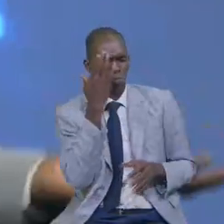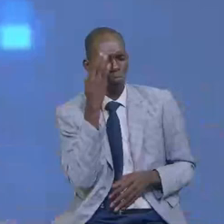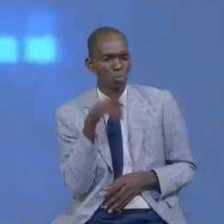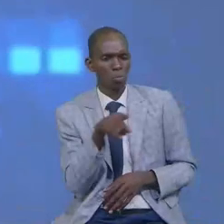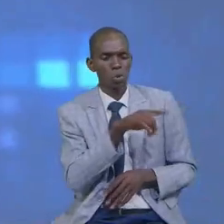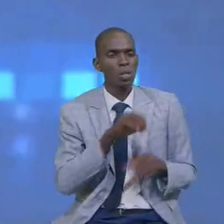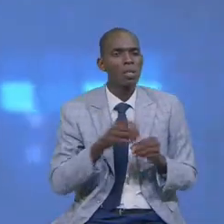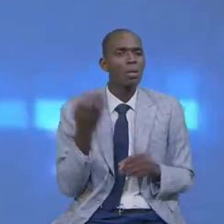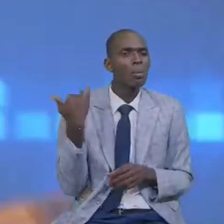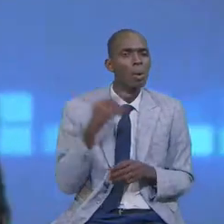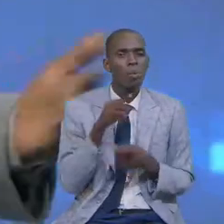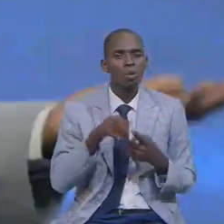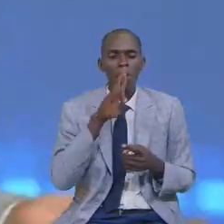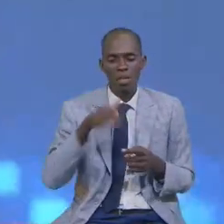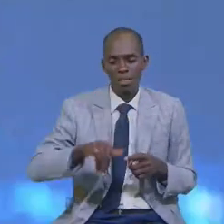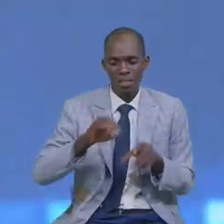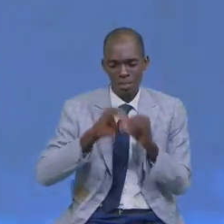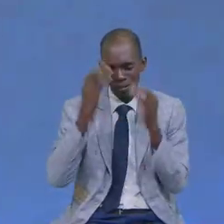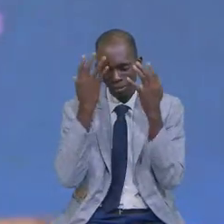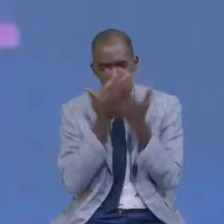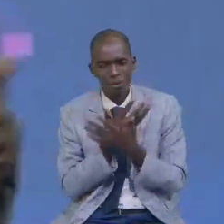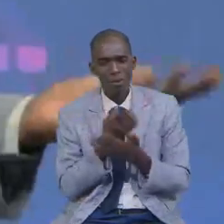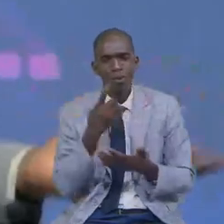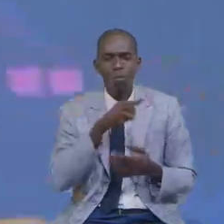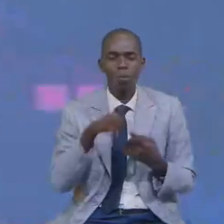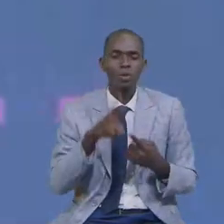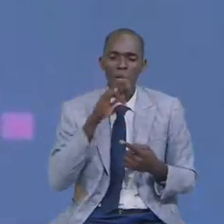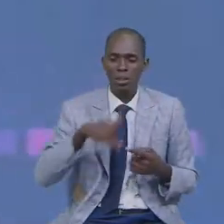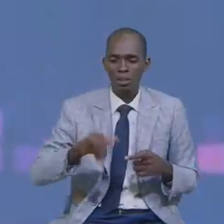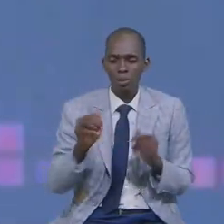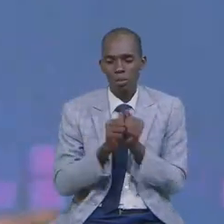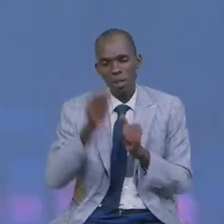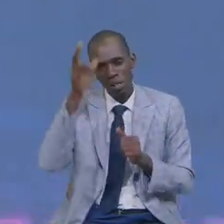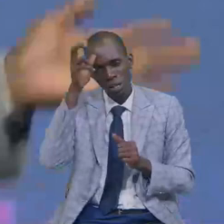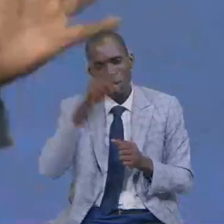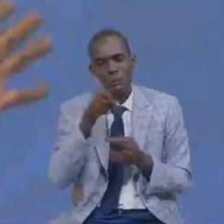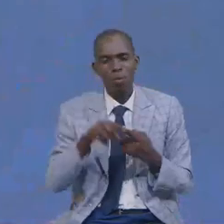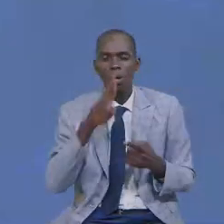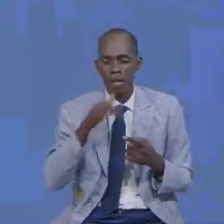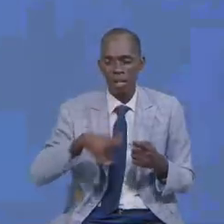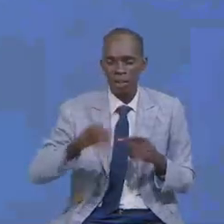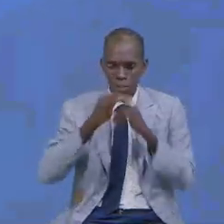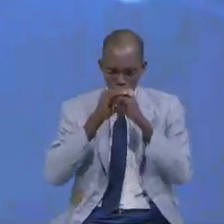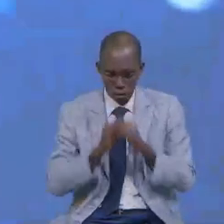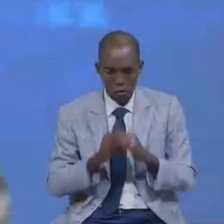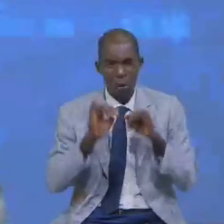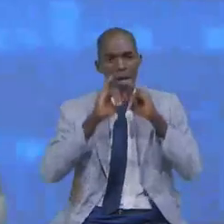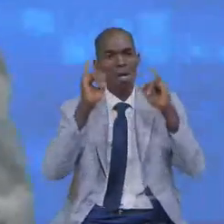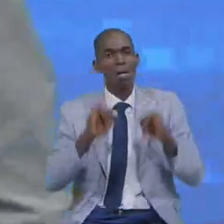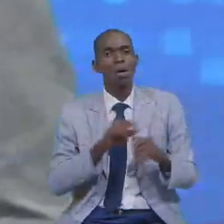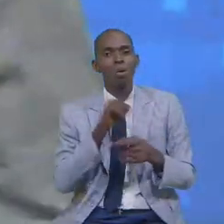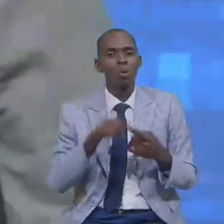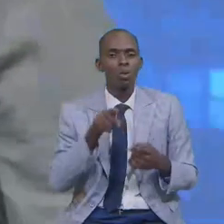pas par le passé, quand vous étiez dans les ténèbres, quand vous étiez avec Satan, quand vous adoriez les idoles, et quand